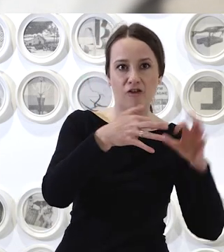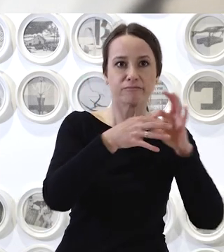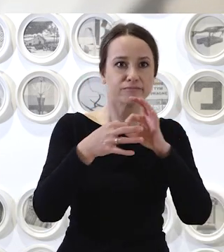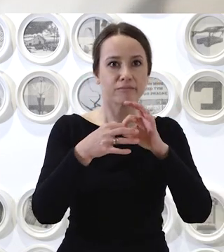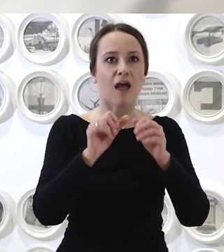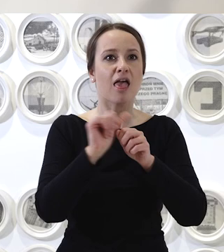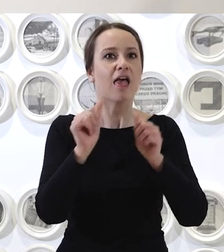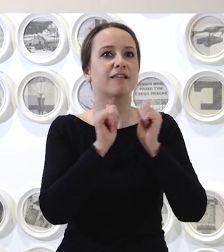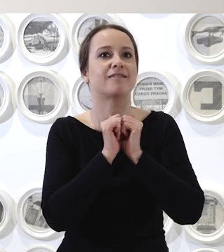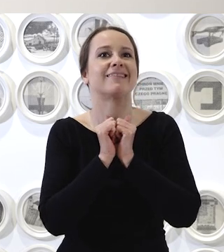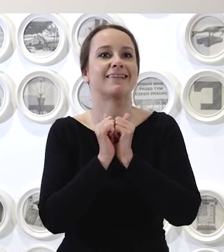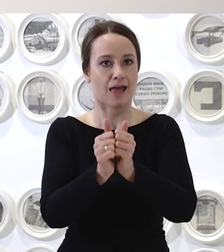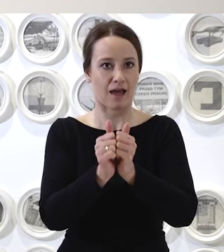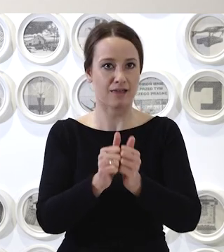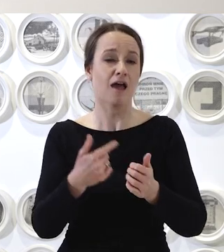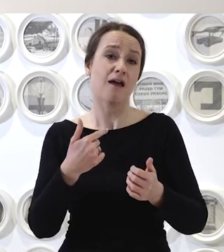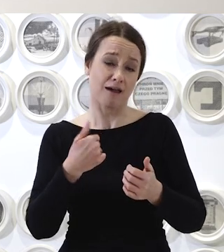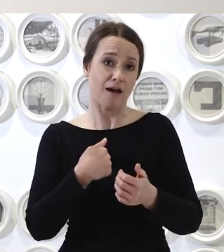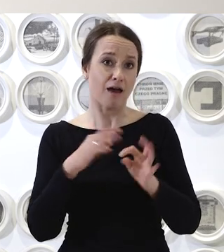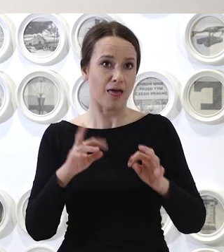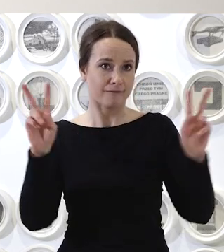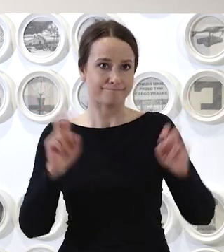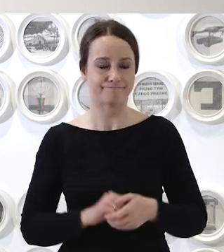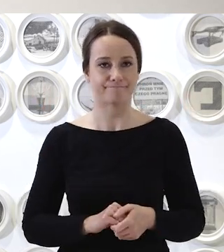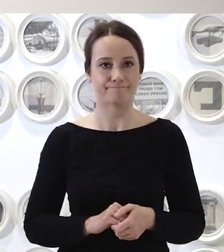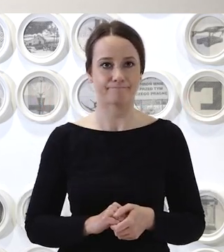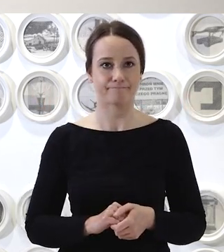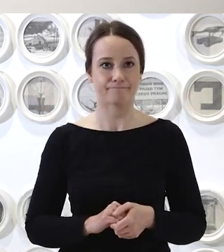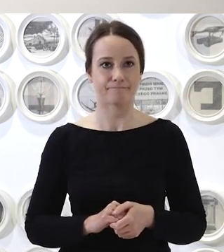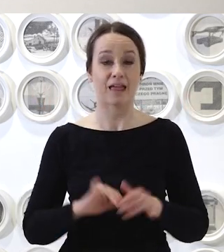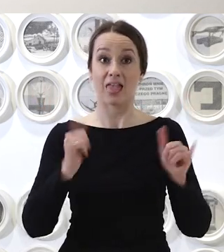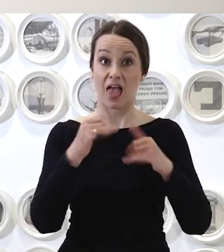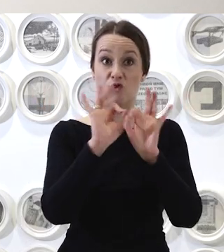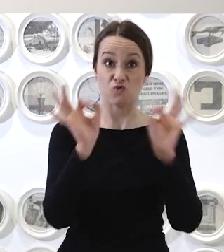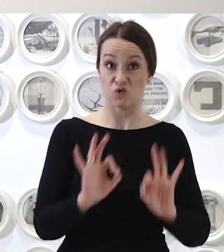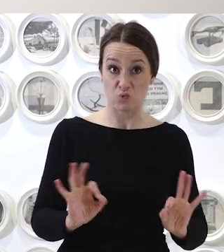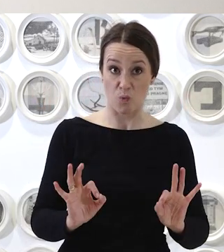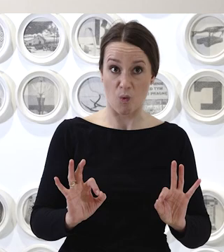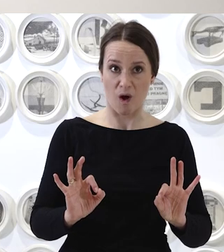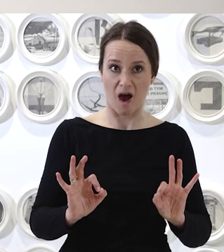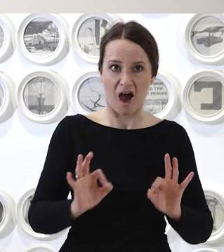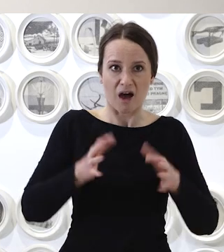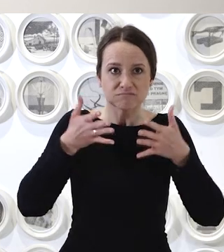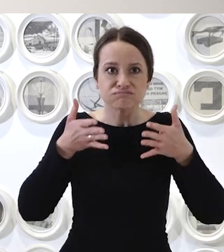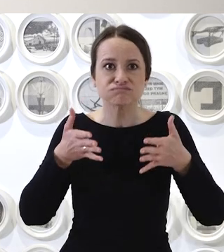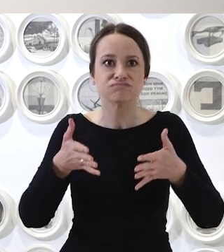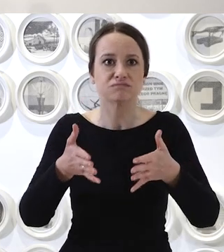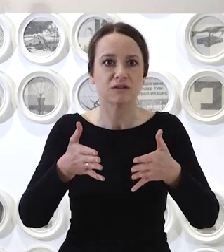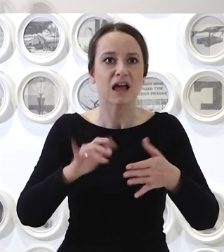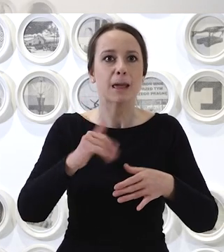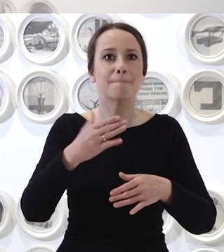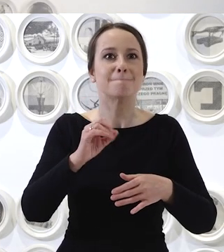które tutaj pozwolę sobie zacytować w miarę jak sztuka pogrąża się w impasie mnożą się